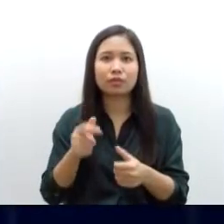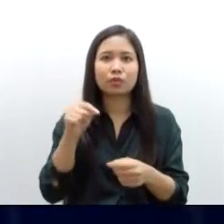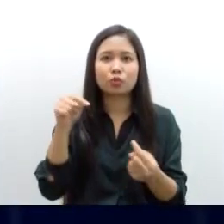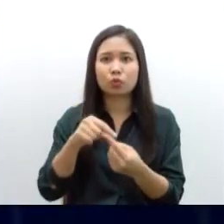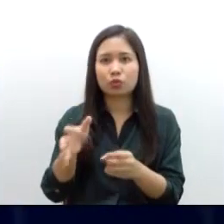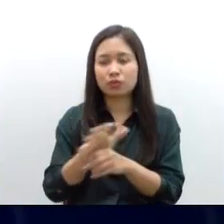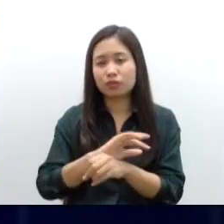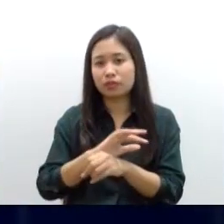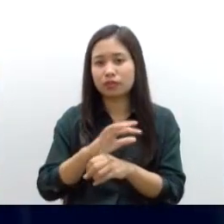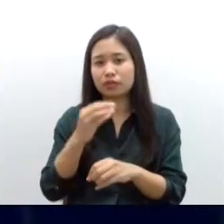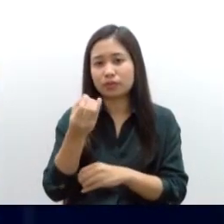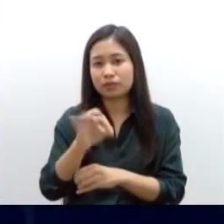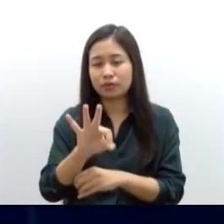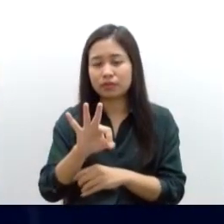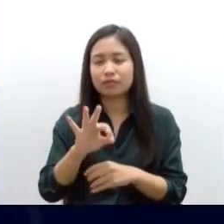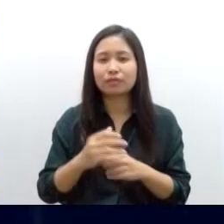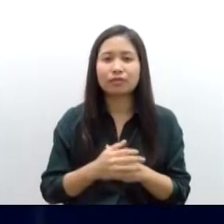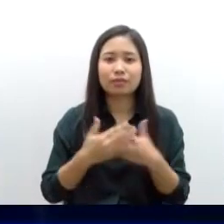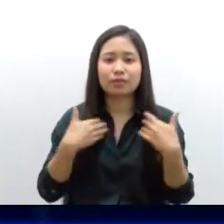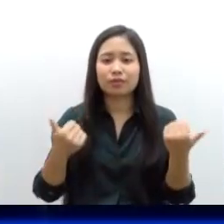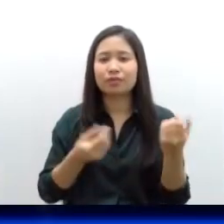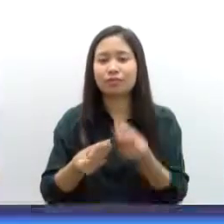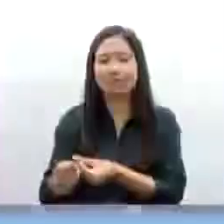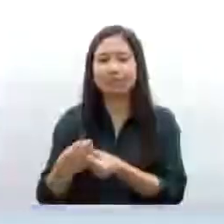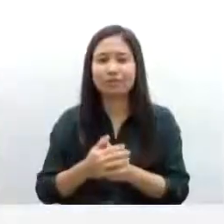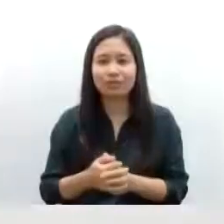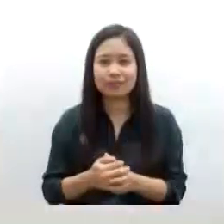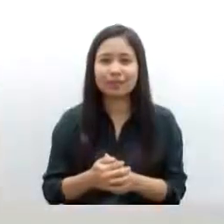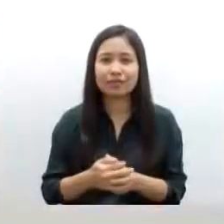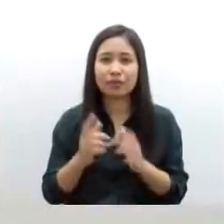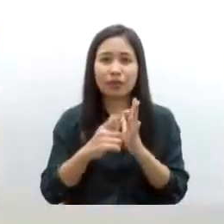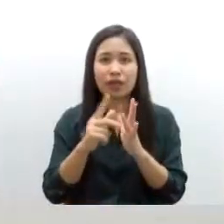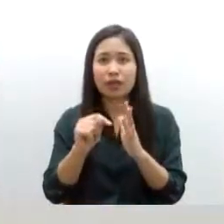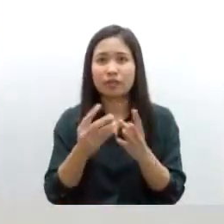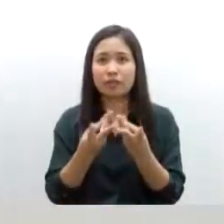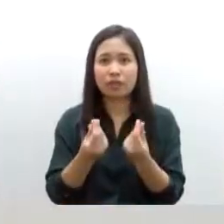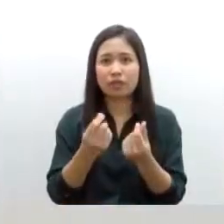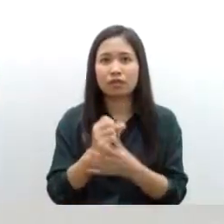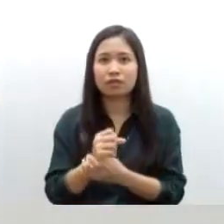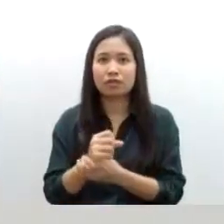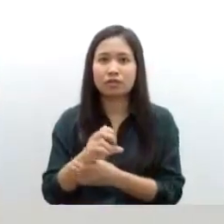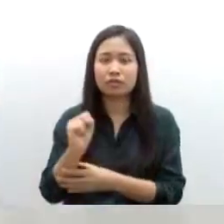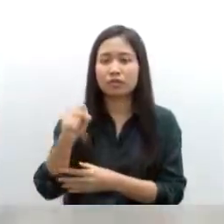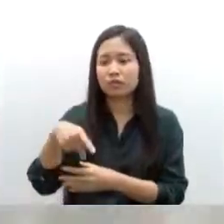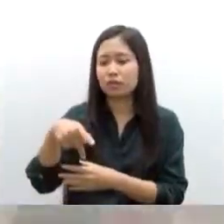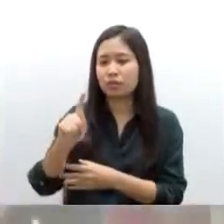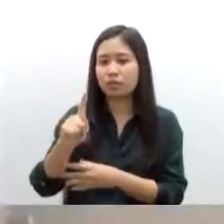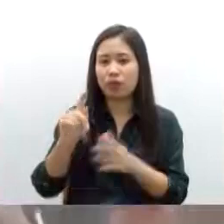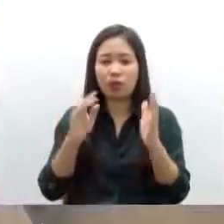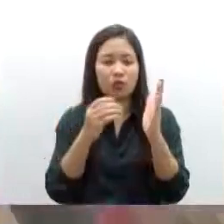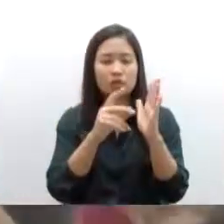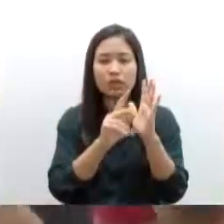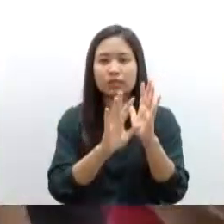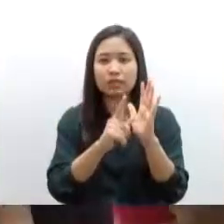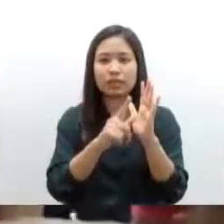ในนราธิวาสเราก็มีน้ำใจได้แบ่งปันความสุขกันครับอีกหนึ่งเขตพื้นที่ครับสำนักงานเขตพื้นที่การศึกษาประถมศึกษาชัยนาทนะครับโด